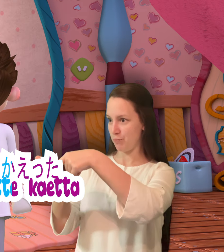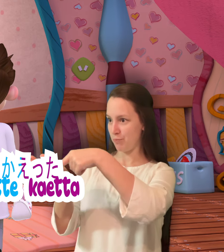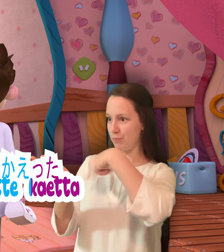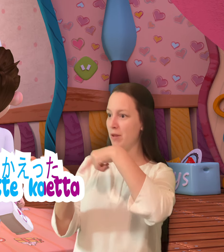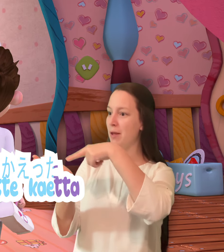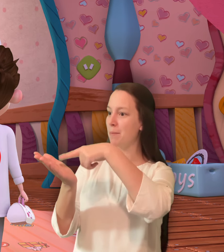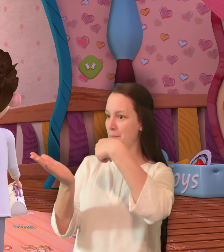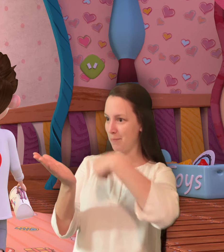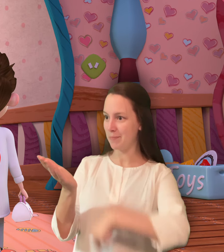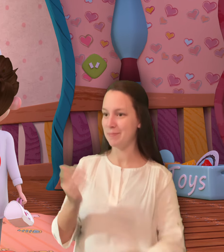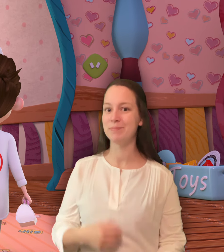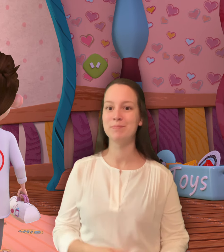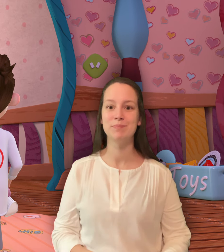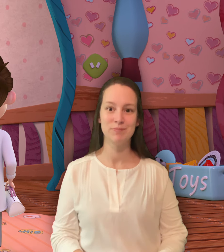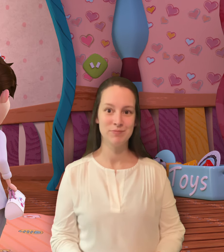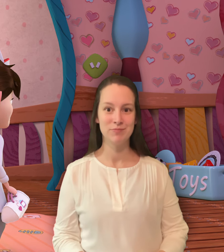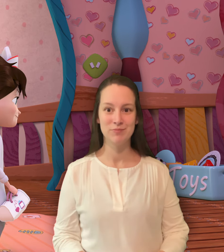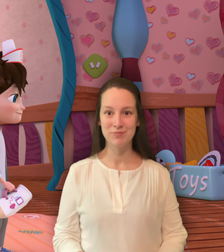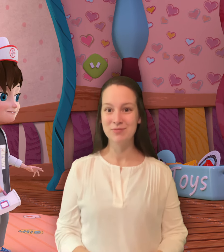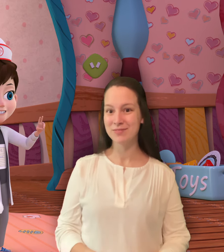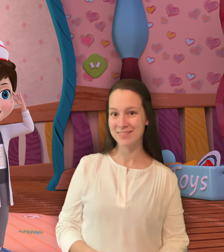といて帰っ